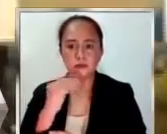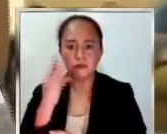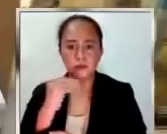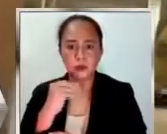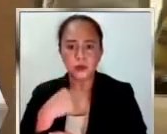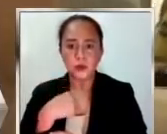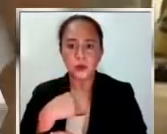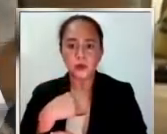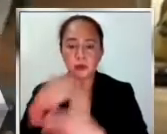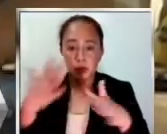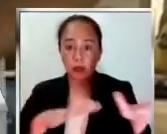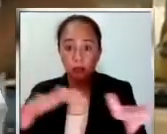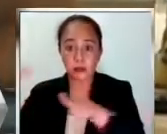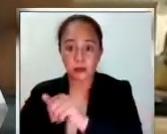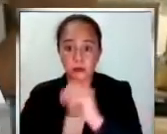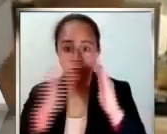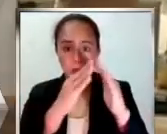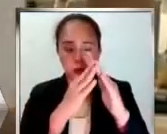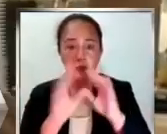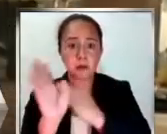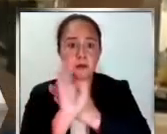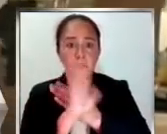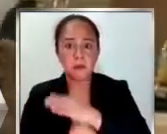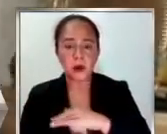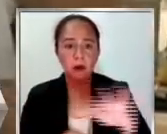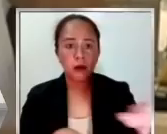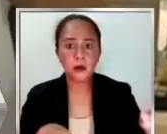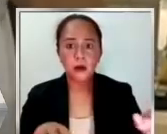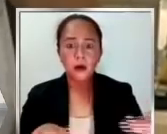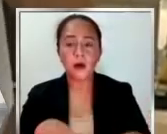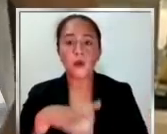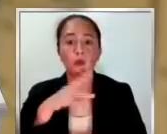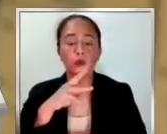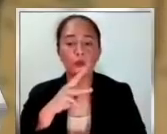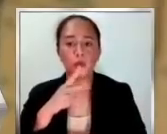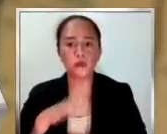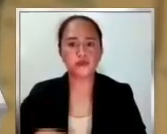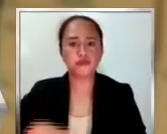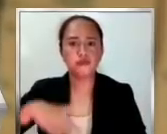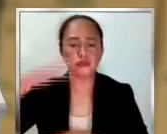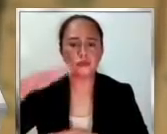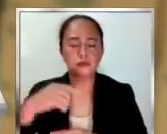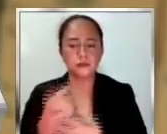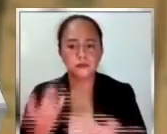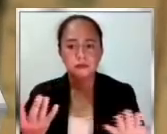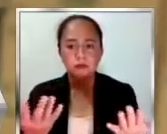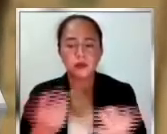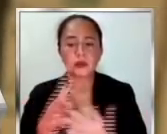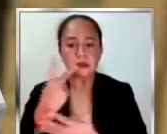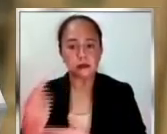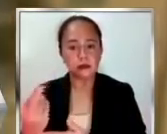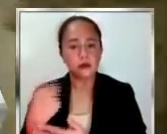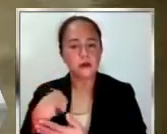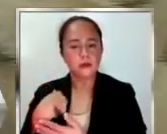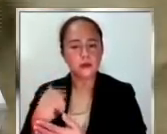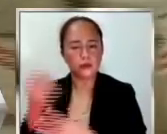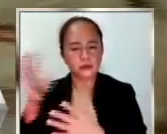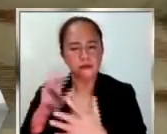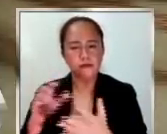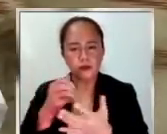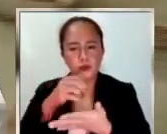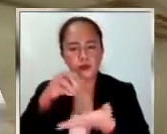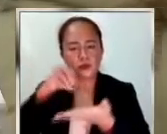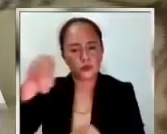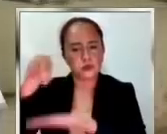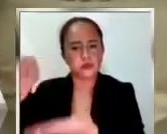bahay namin, pagbalik namin hanggang dito na ang tubig, sir. Sa ngayon, puspusan na ang relief efforts ng lokal